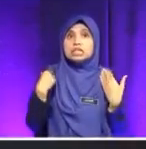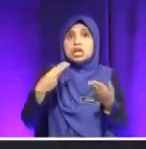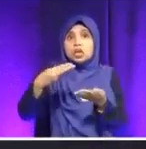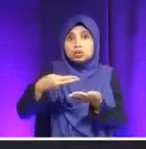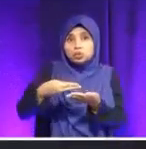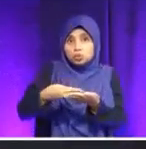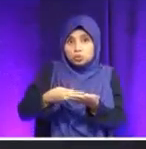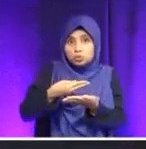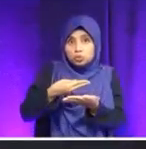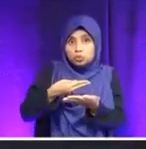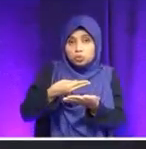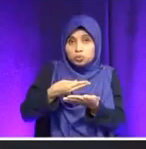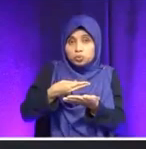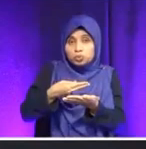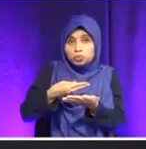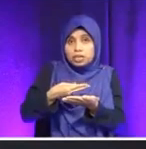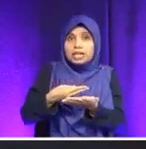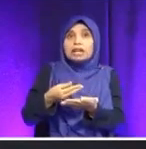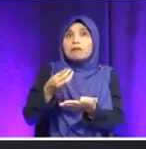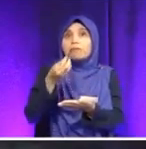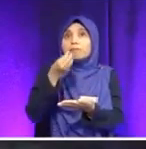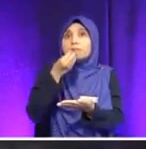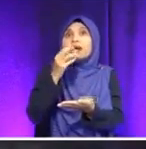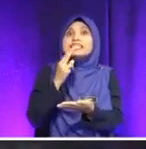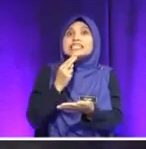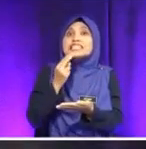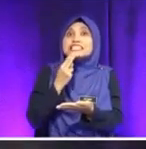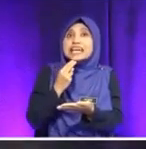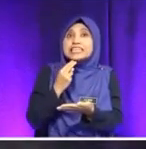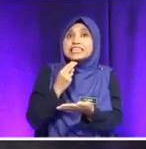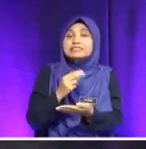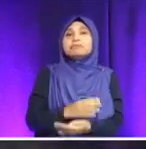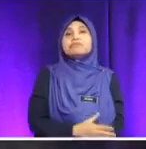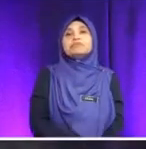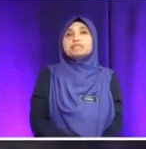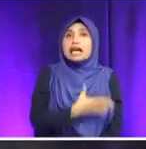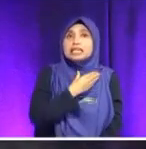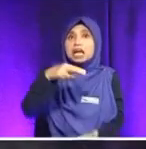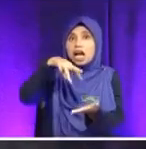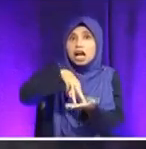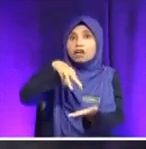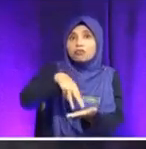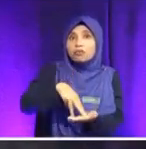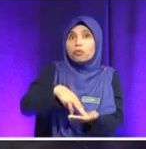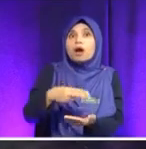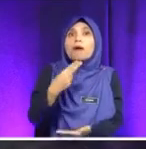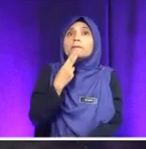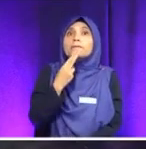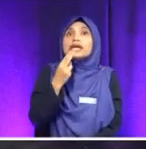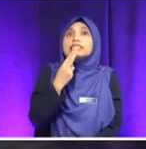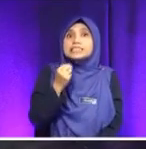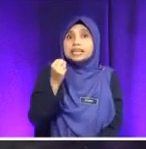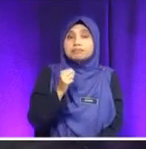dessert dan garfu dessert. Okey, cikgu. Okay. Saya tadi sudu dah jatuh, tadi cikgu. Sudu jatuh kan? Okay, kita buat contoh, jatuh. Cikgu, ya? Okay, saya lah